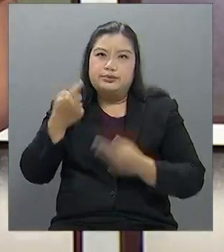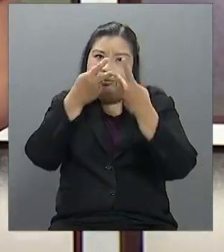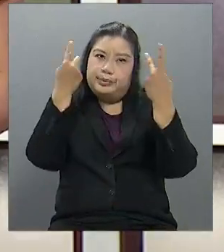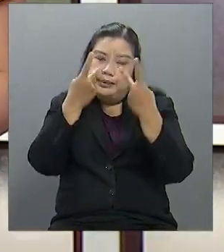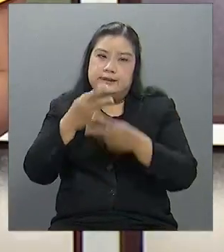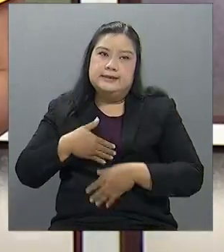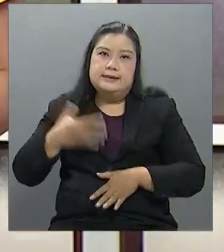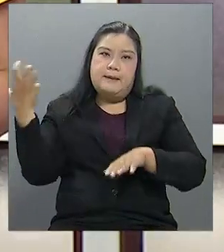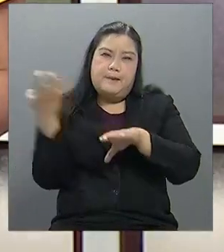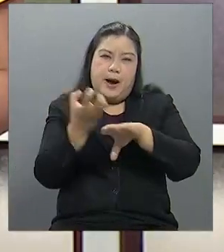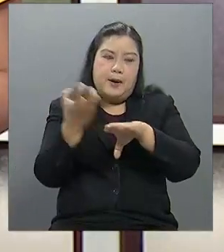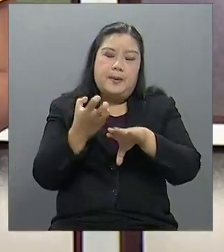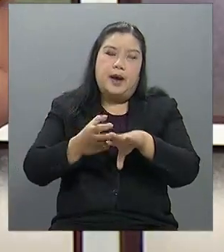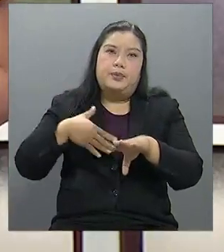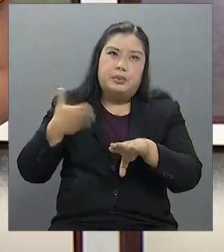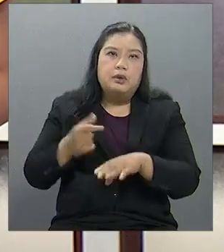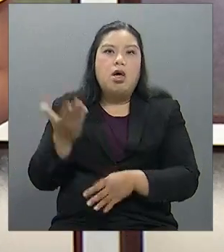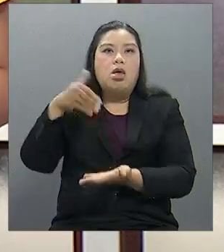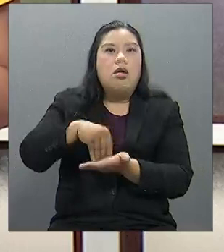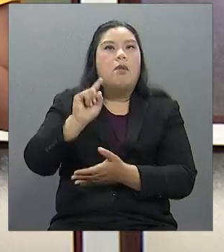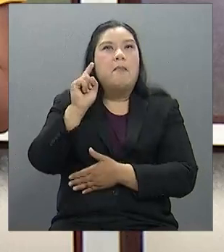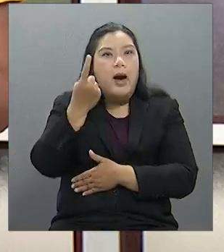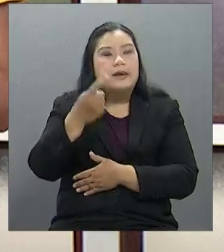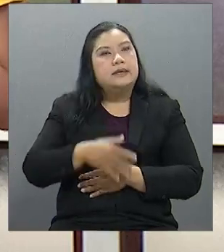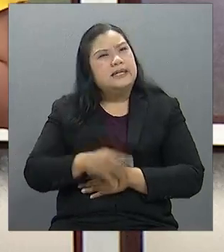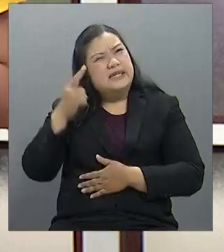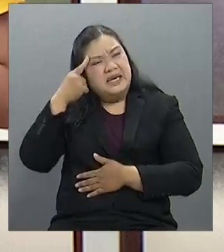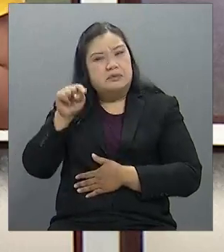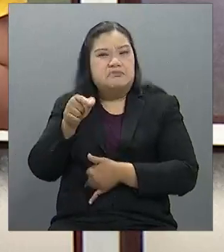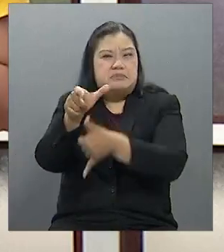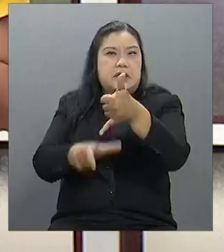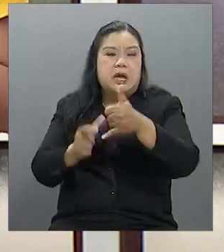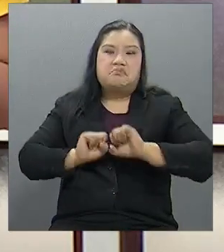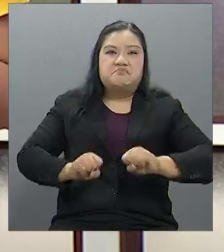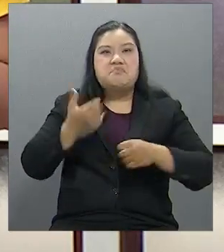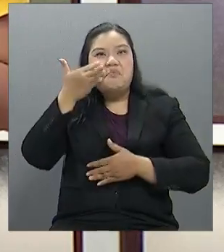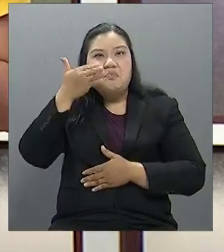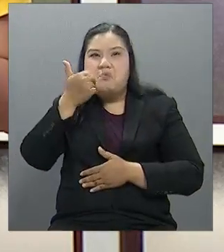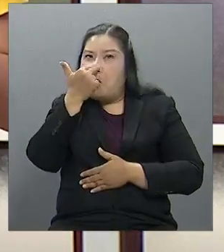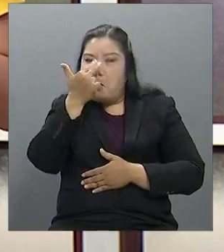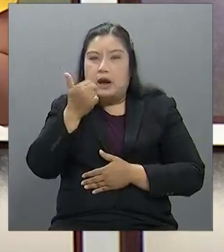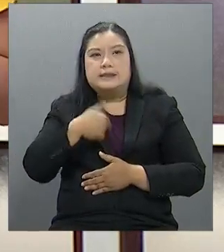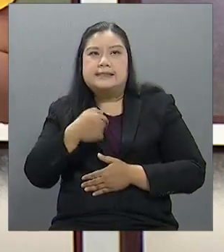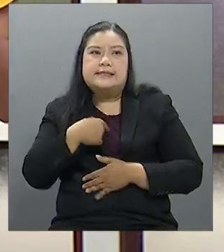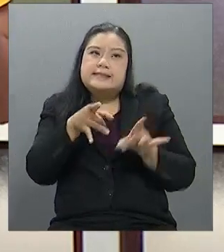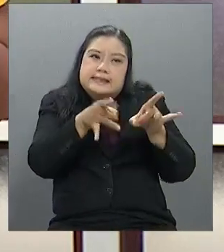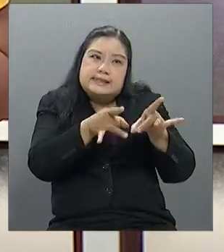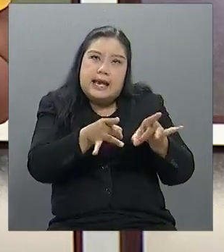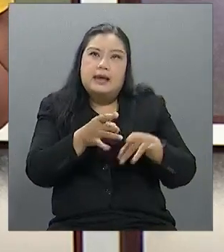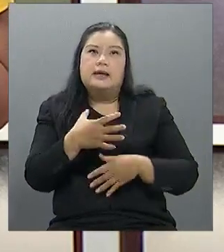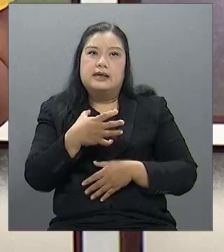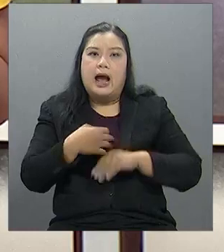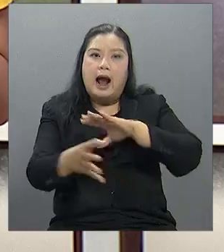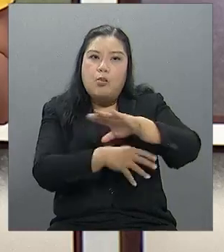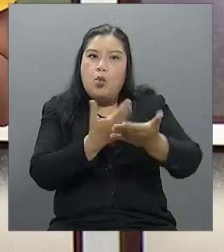ะคะไม่รู้ว่าจะเป็นเพราะว่าคึกขนองหรือว่าต้องการจะปาหินในช่วงกลางดึกนะคะเพื่อที่จะลักทรัพย์คนขับรถอะไ